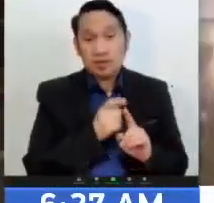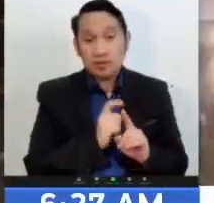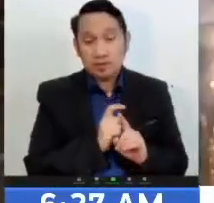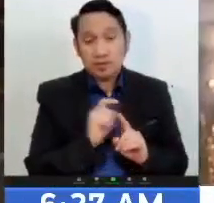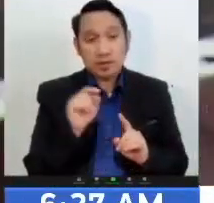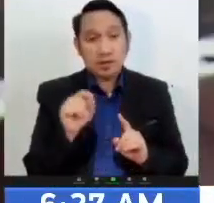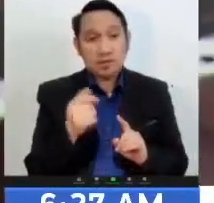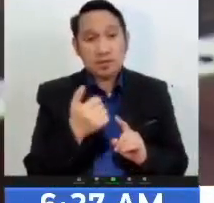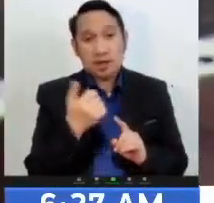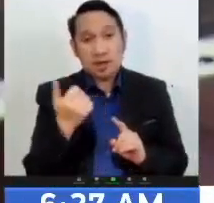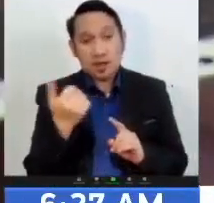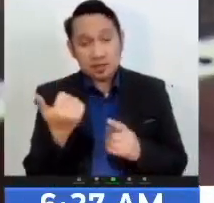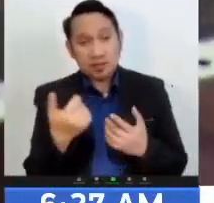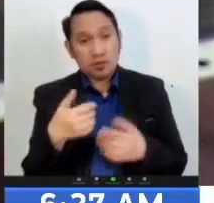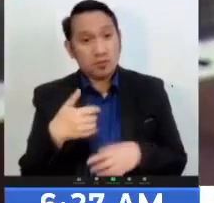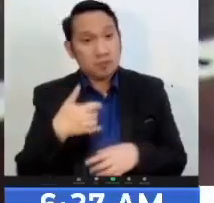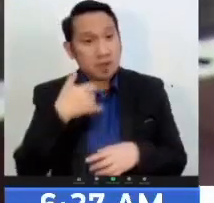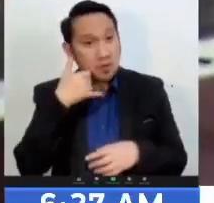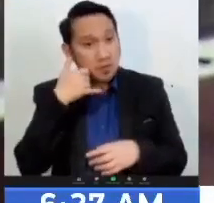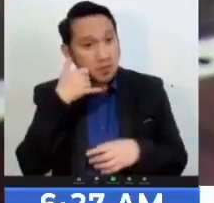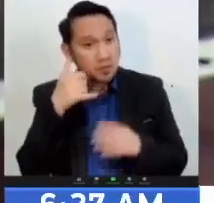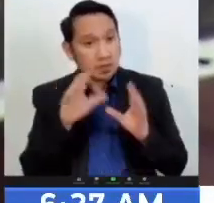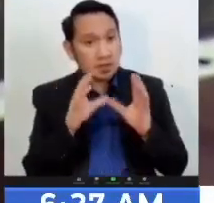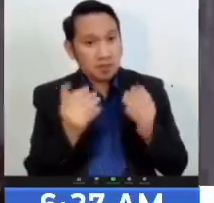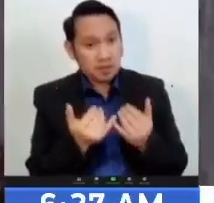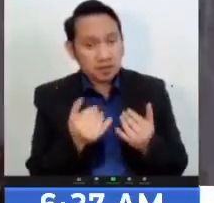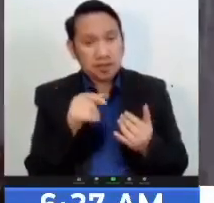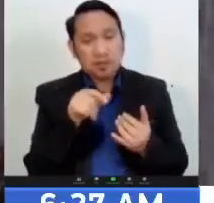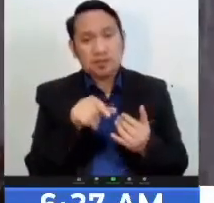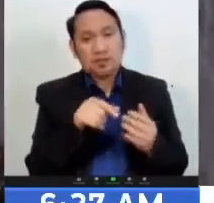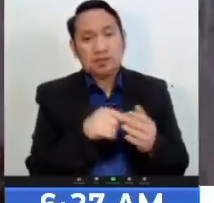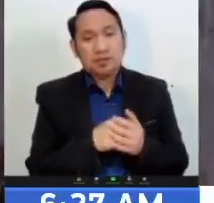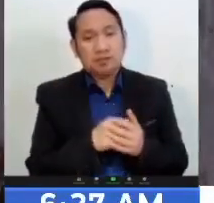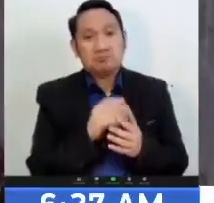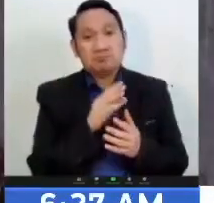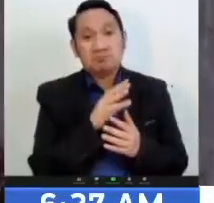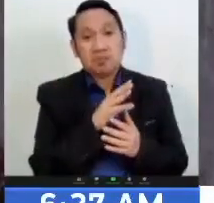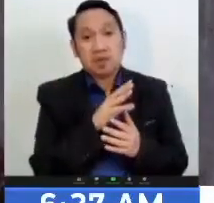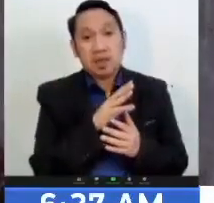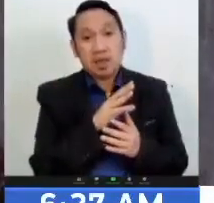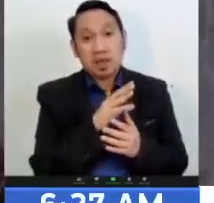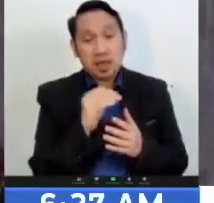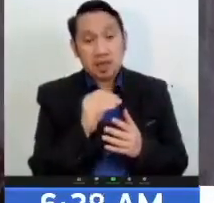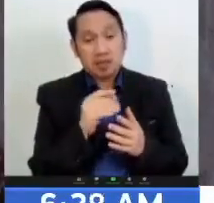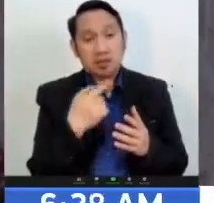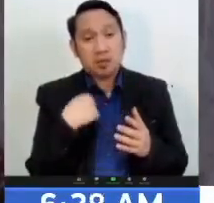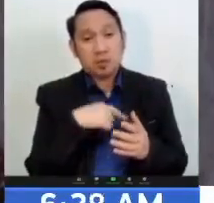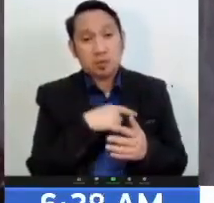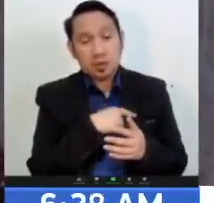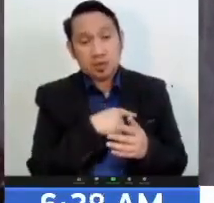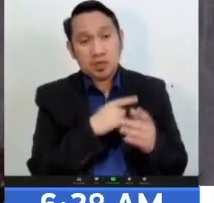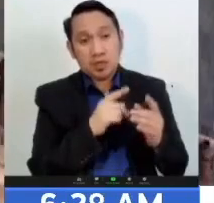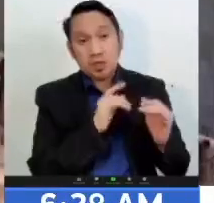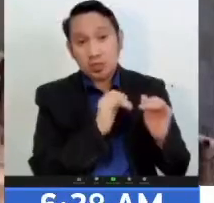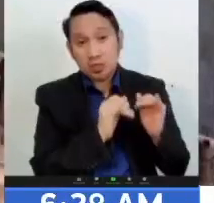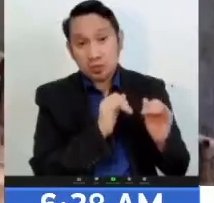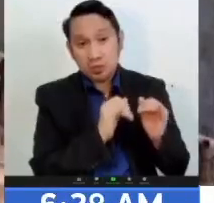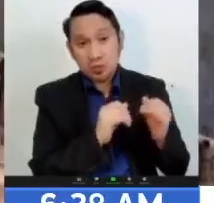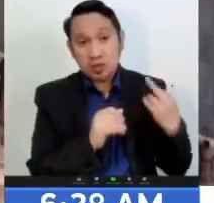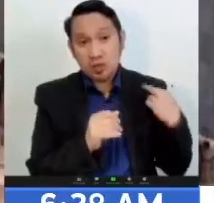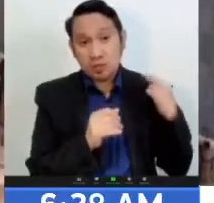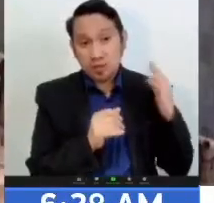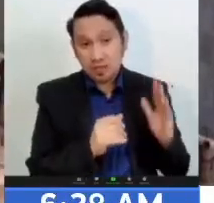na apektado yung linya. May nakausap tayo na isang kinatawa ng telecommunications company. Bagamat kahapon pa sila ng